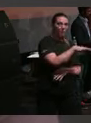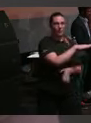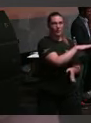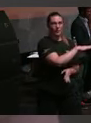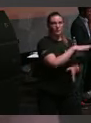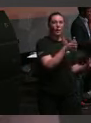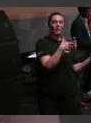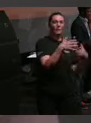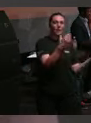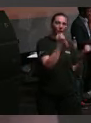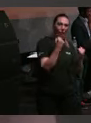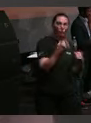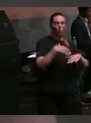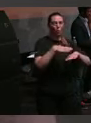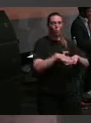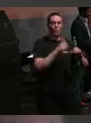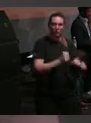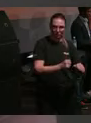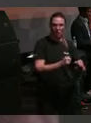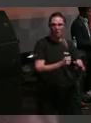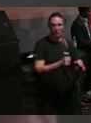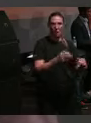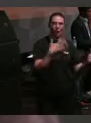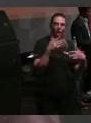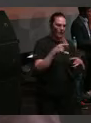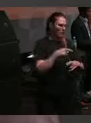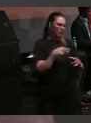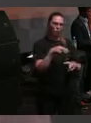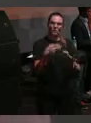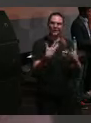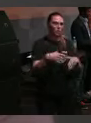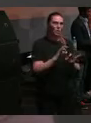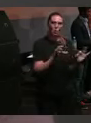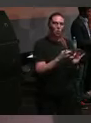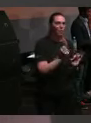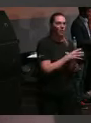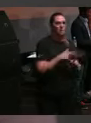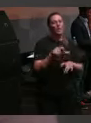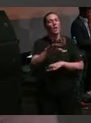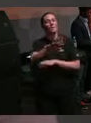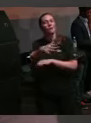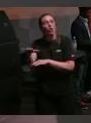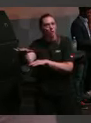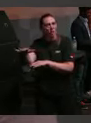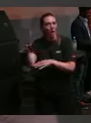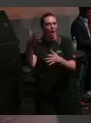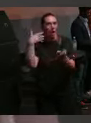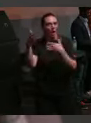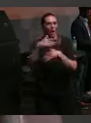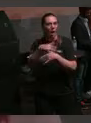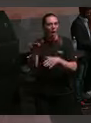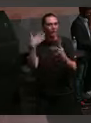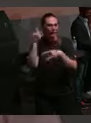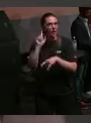bunnfast havvind, så har norsk industri bidratt fint lite, for du har ikke de forutsetningene. Men på flytende havvind så kan vi en god del ting. Særlig